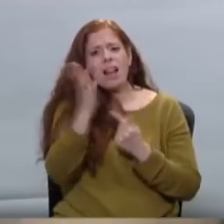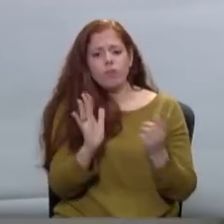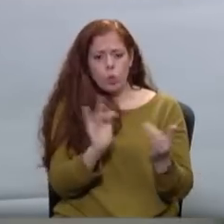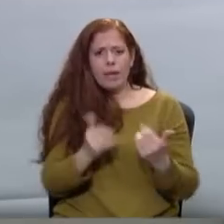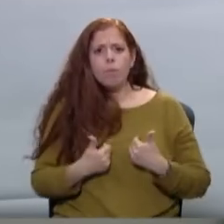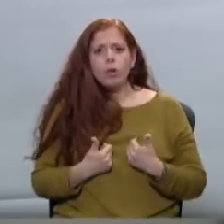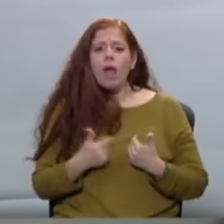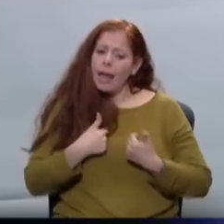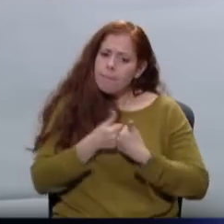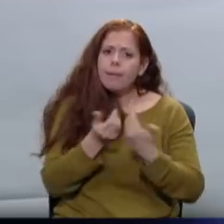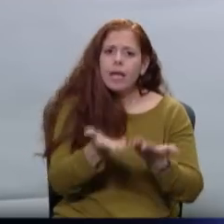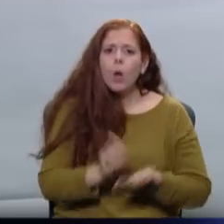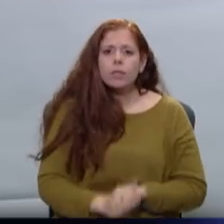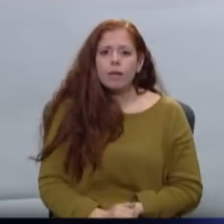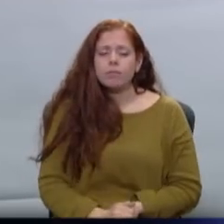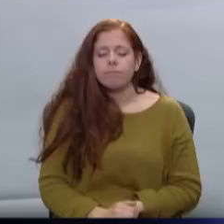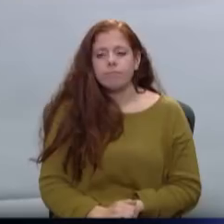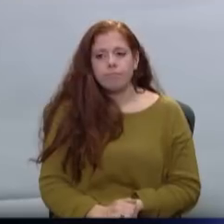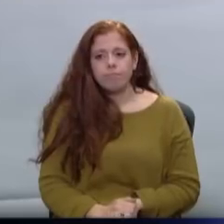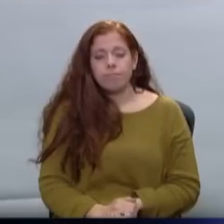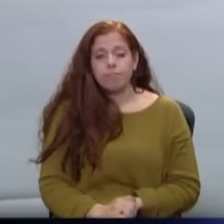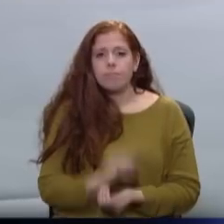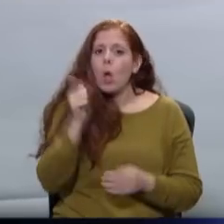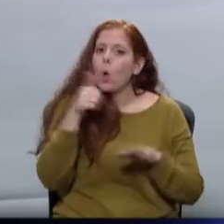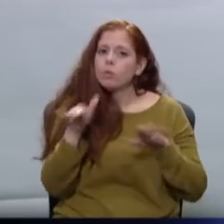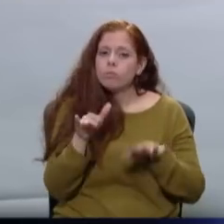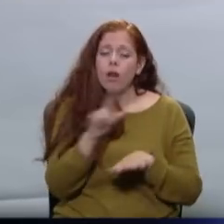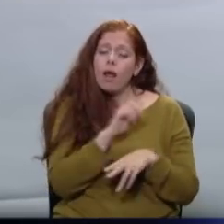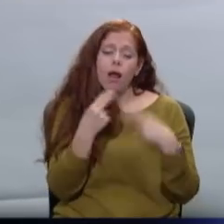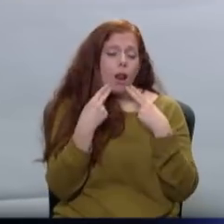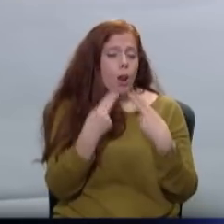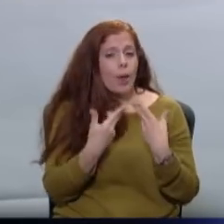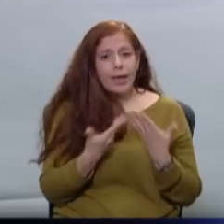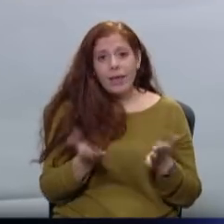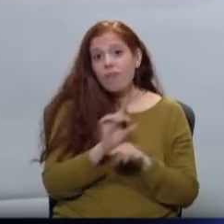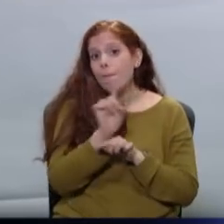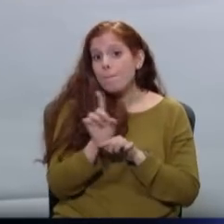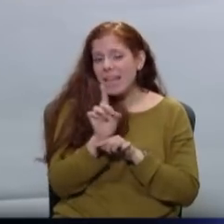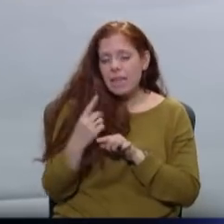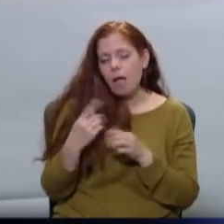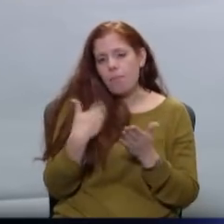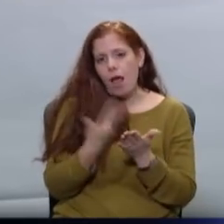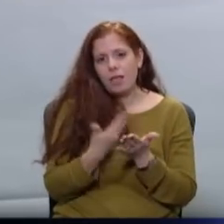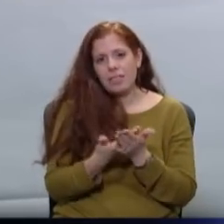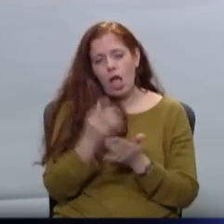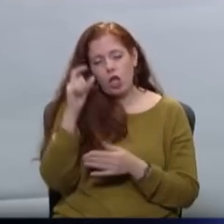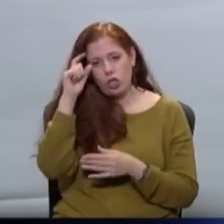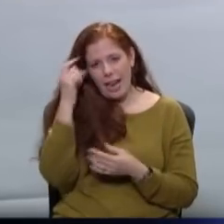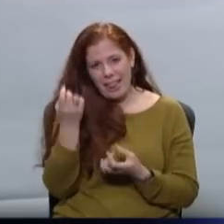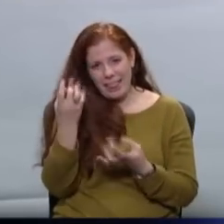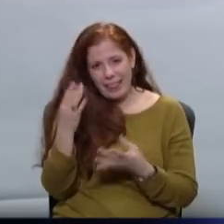אני מאתגר אותך. ראש הממשלה לא הגיב בינתיים להצעה של טיבי, אבל כן